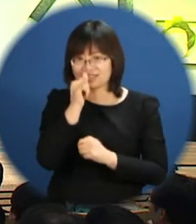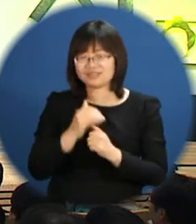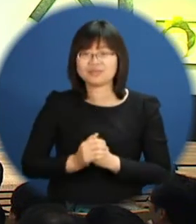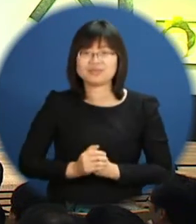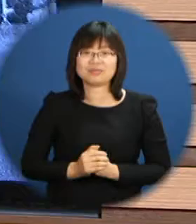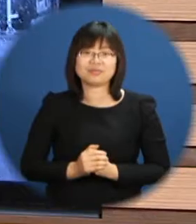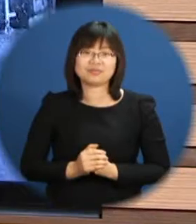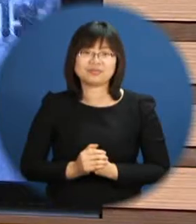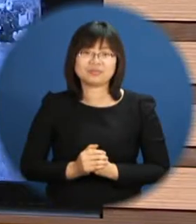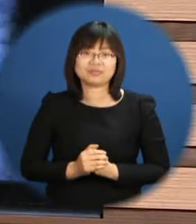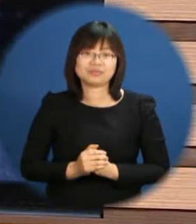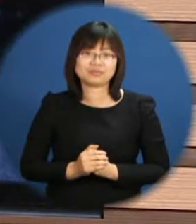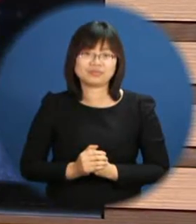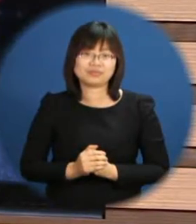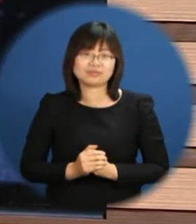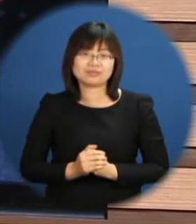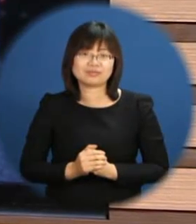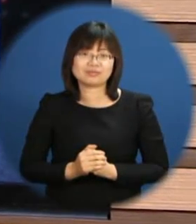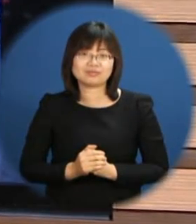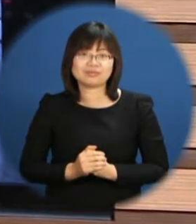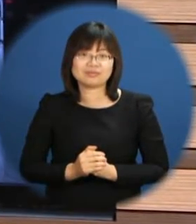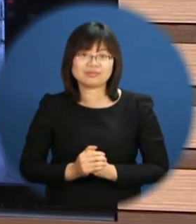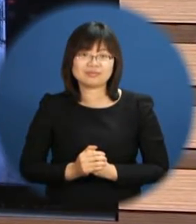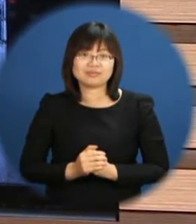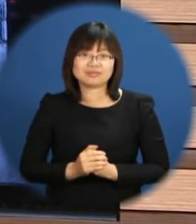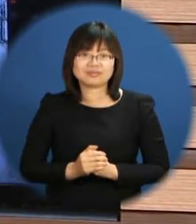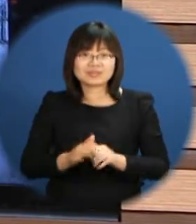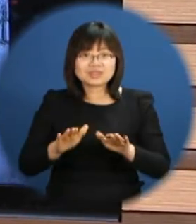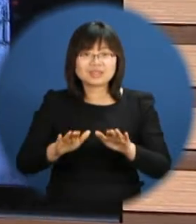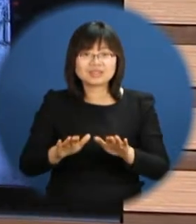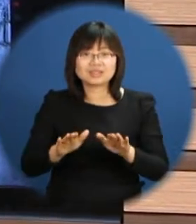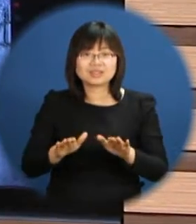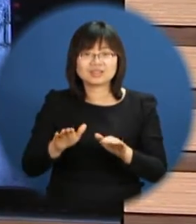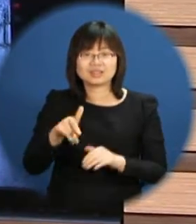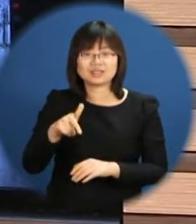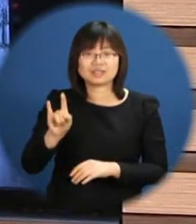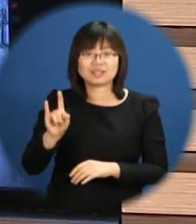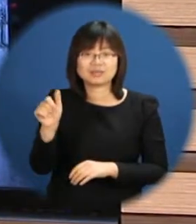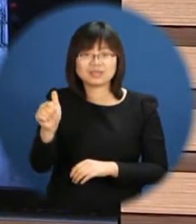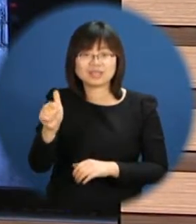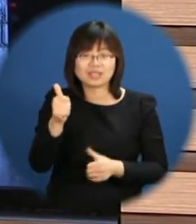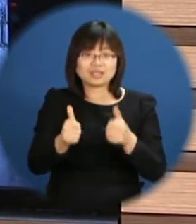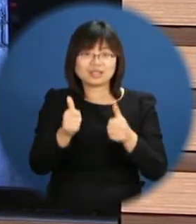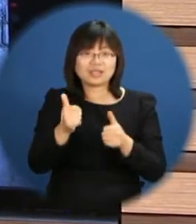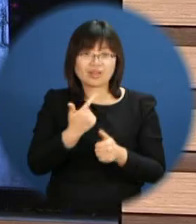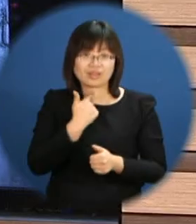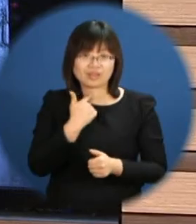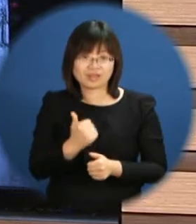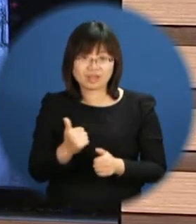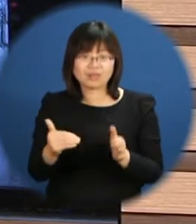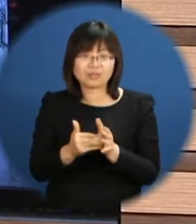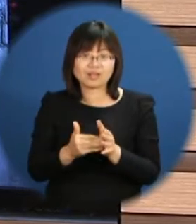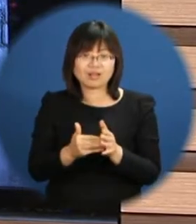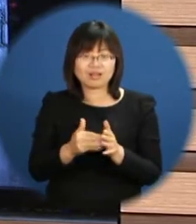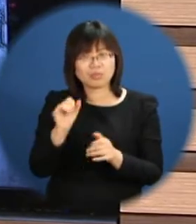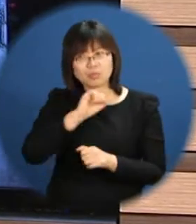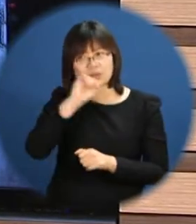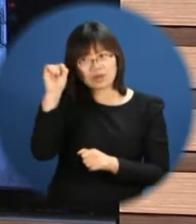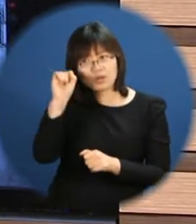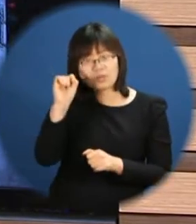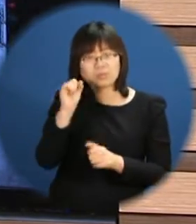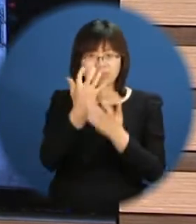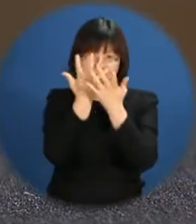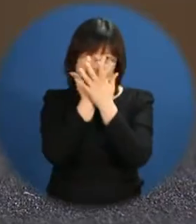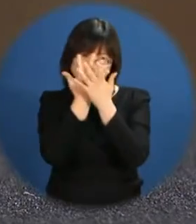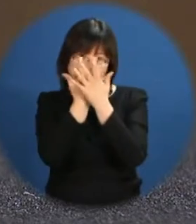예 이렇게 보고 계시죠 이게 이제 개 봉제 씨가 실험의 내껀 해 낸 건데 뭐 해 냈다고 하기도 뭐